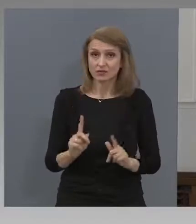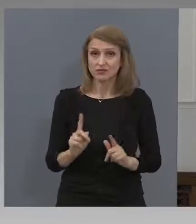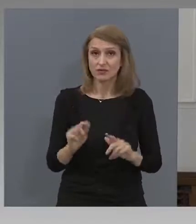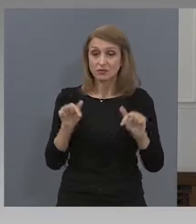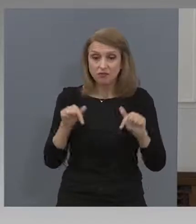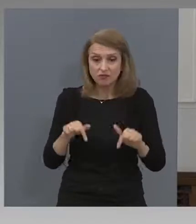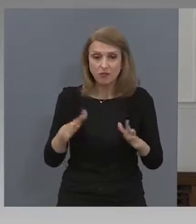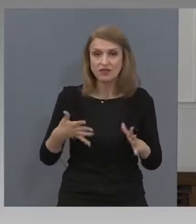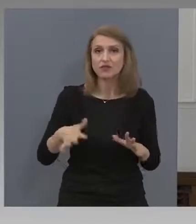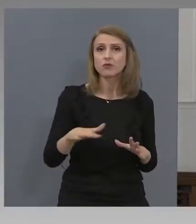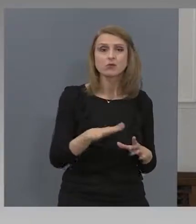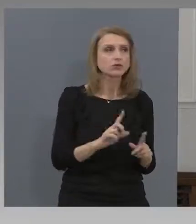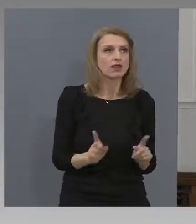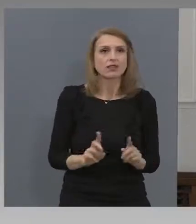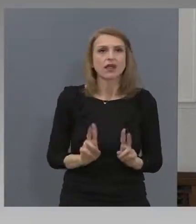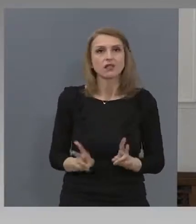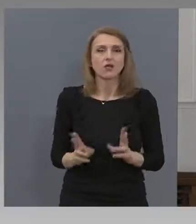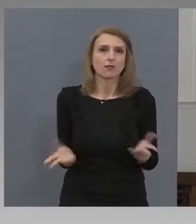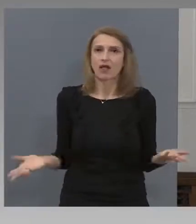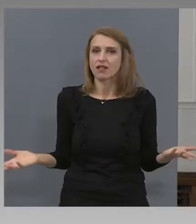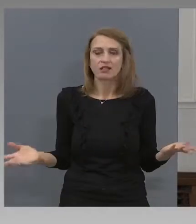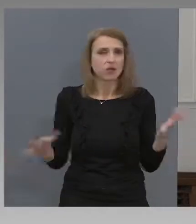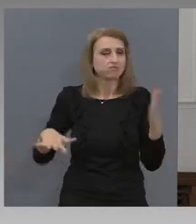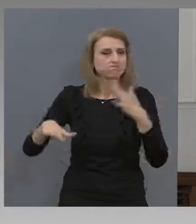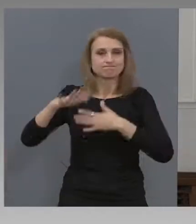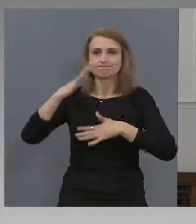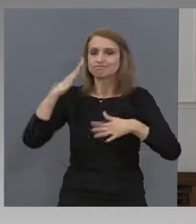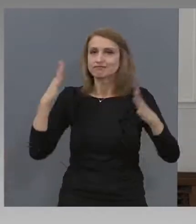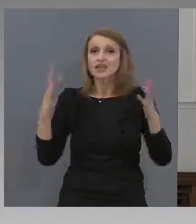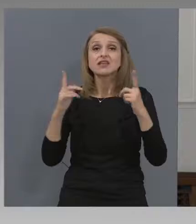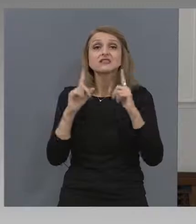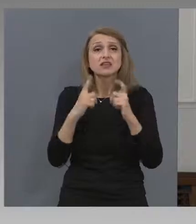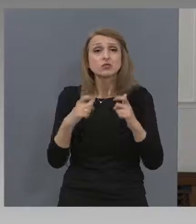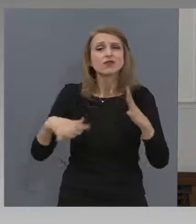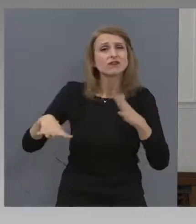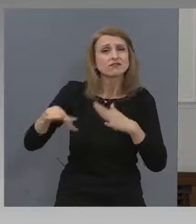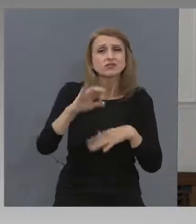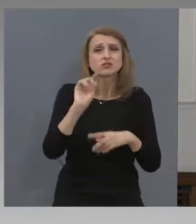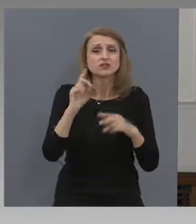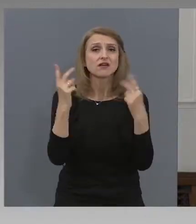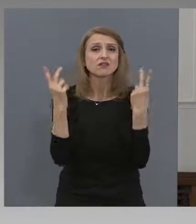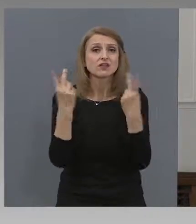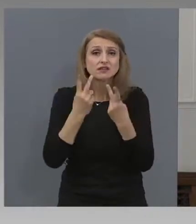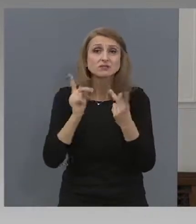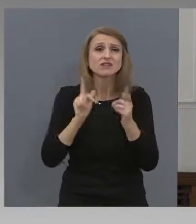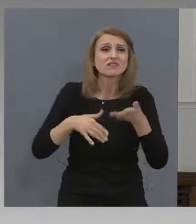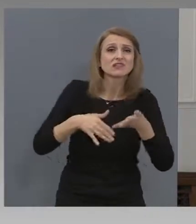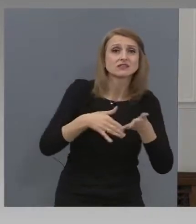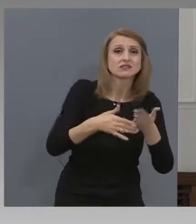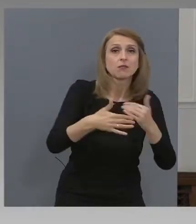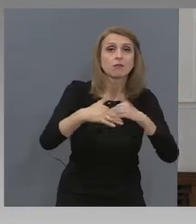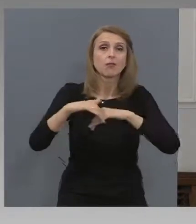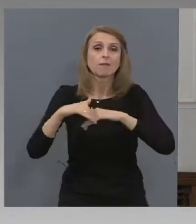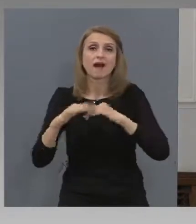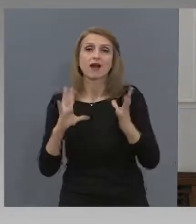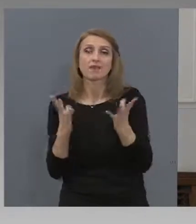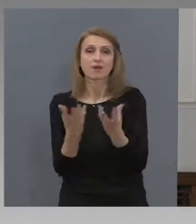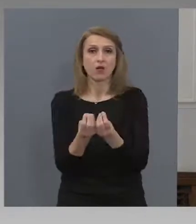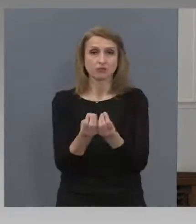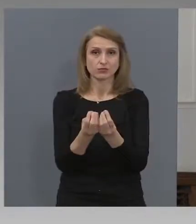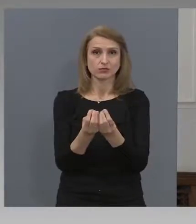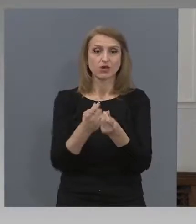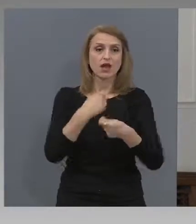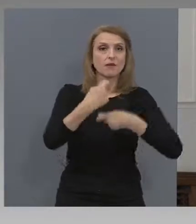момента ситуацията не е нормална. И в момента всички трябва да разбираме, че трябва да се помагаме взаимно.